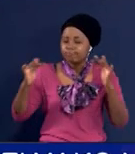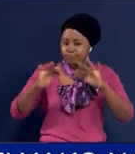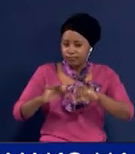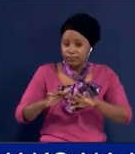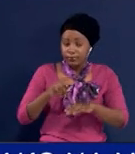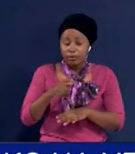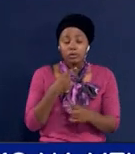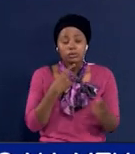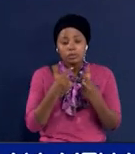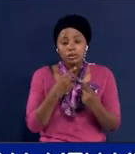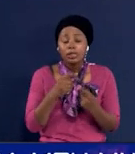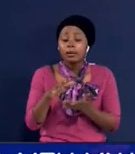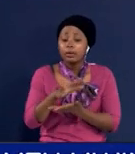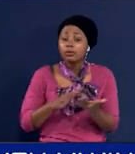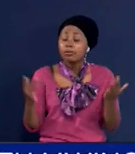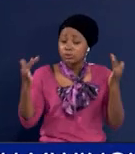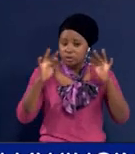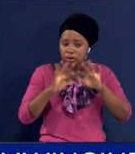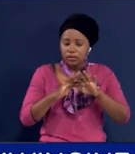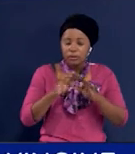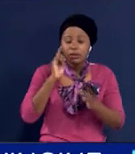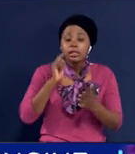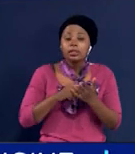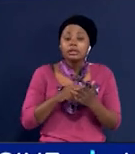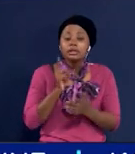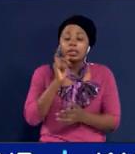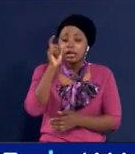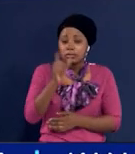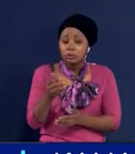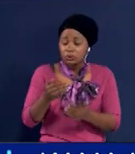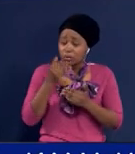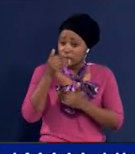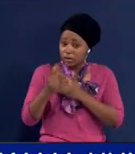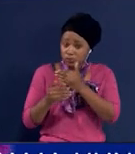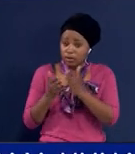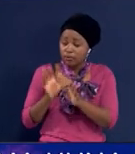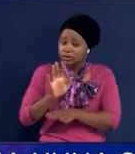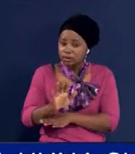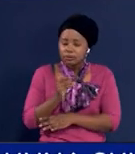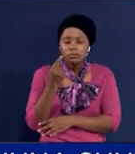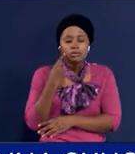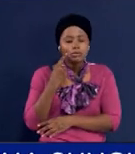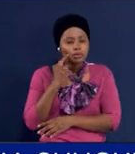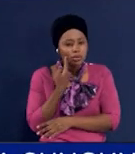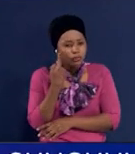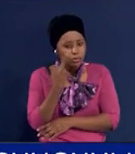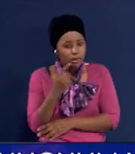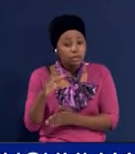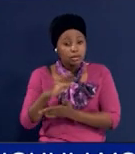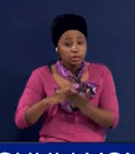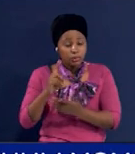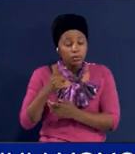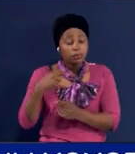Hapa kuzungumza maeneo ya mikusanyiko, maana yake kila mtu achukue hatua kwa nafasi yake. Jaribu kuona kwamba pale ambapo